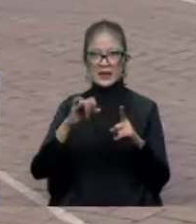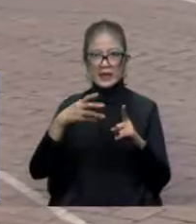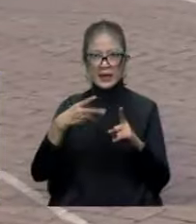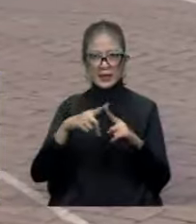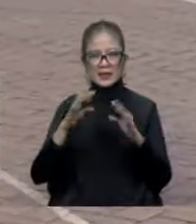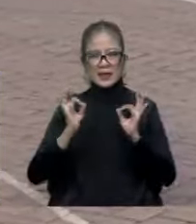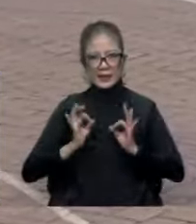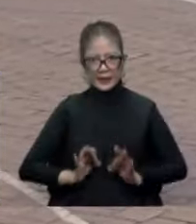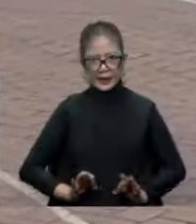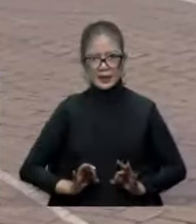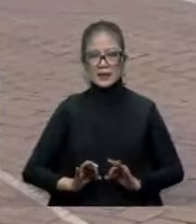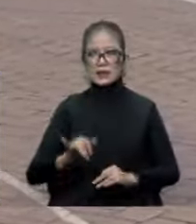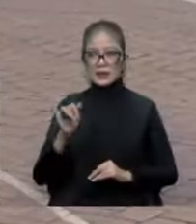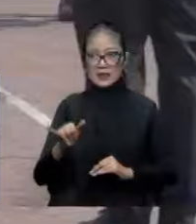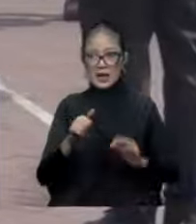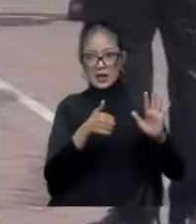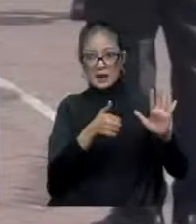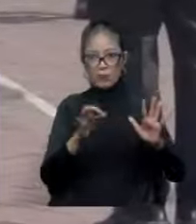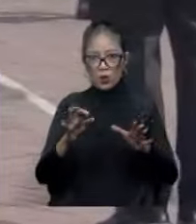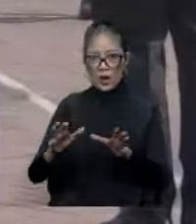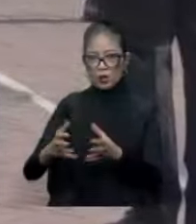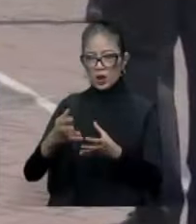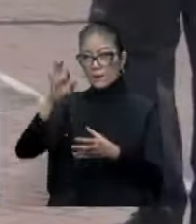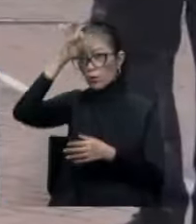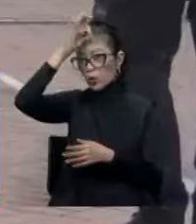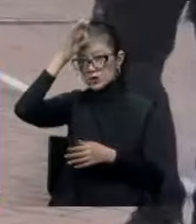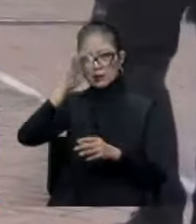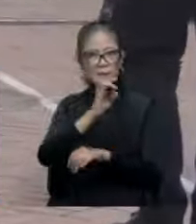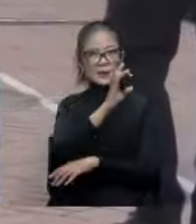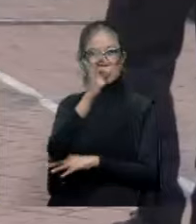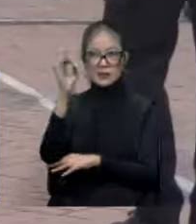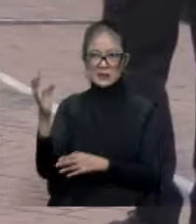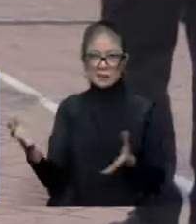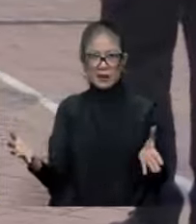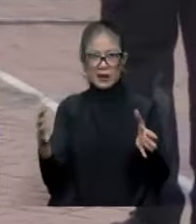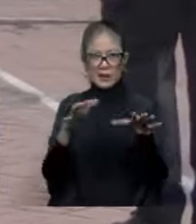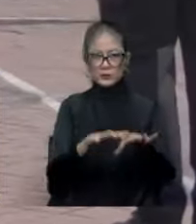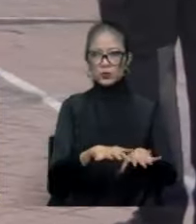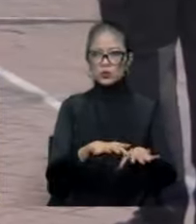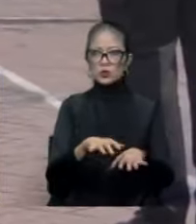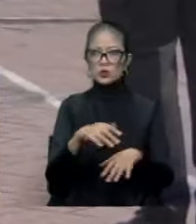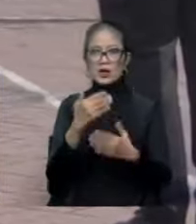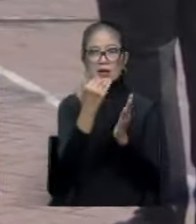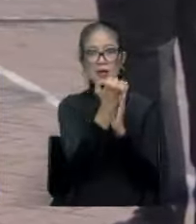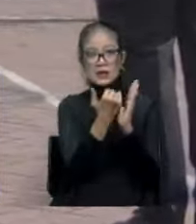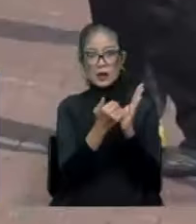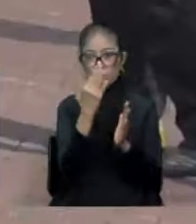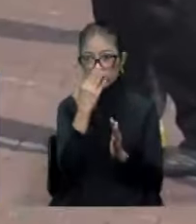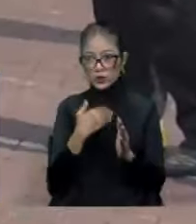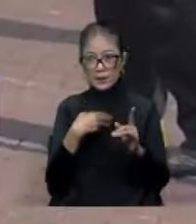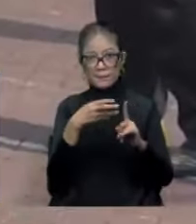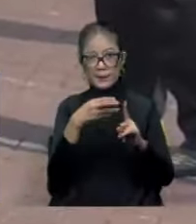Ya, sebanyak 60 anggota Polres Trenggalek dari berbagai satuan dan polsek ini terdata memiliki berat badan